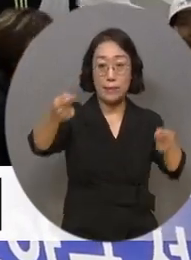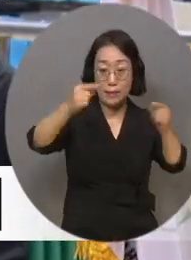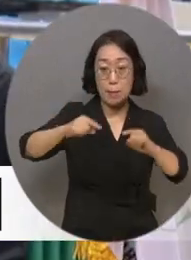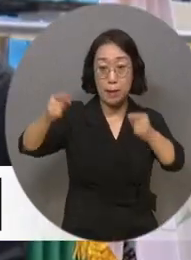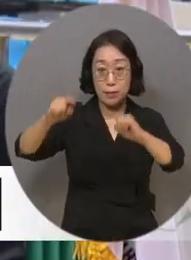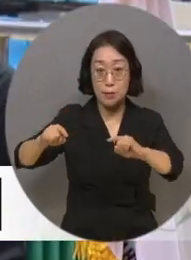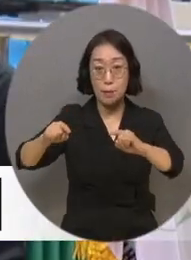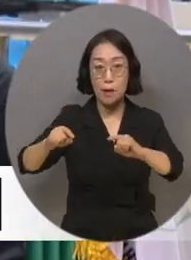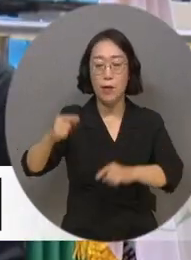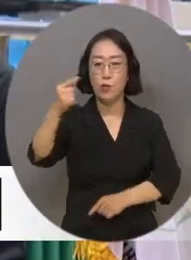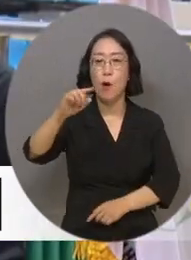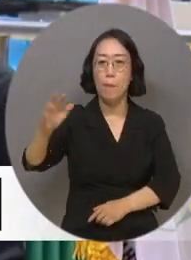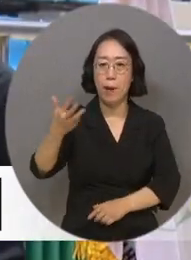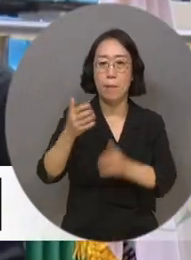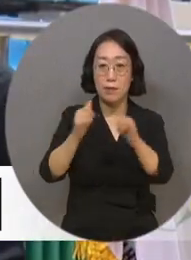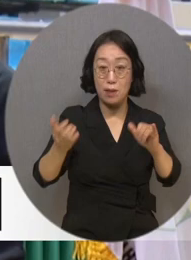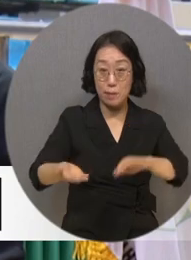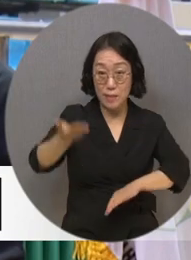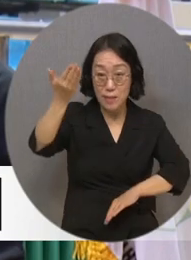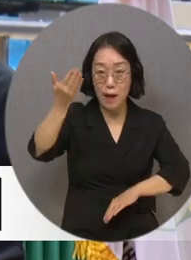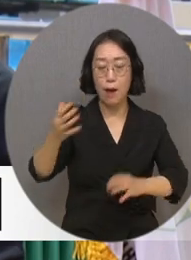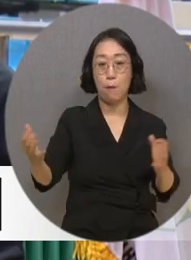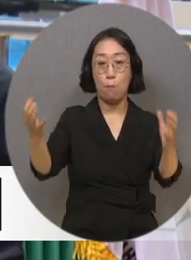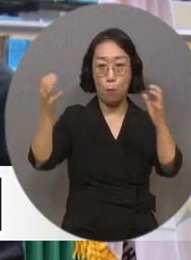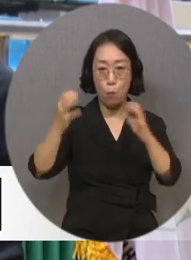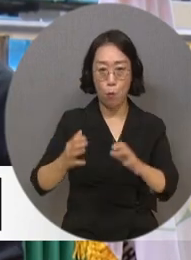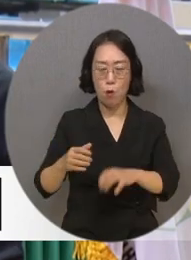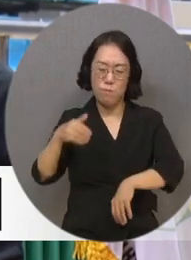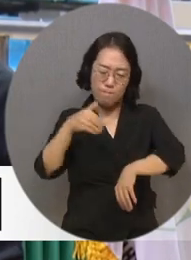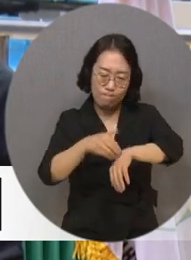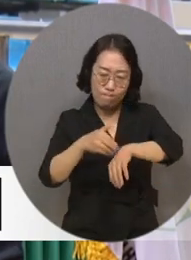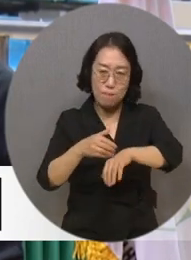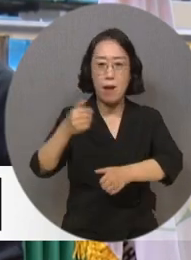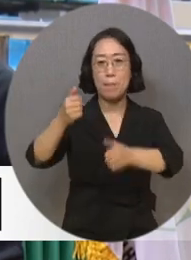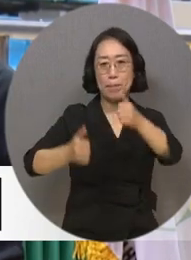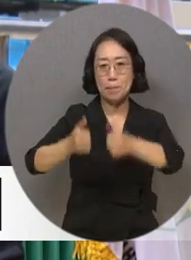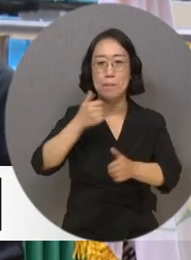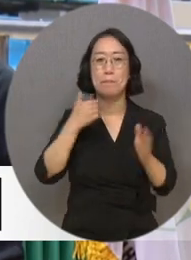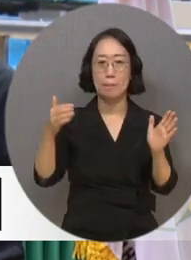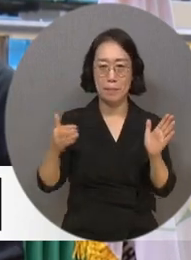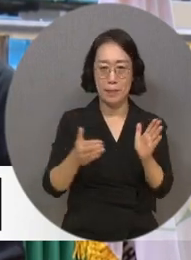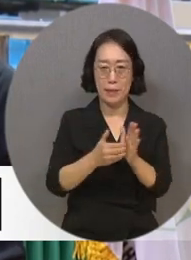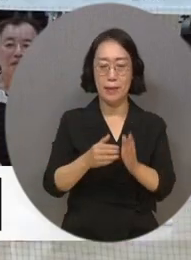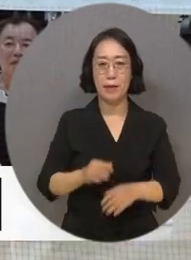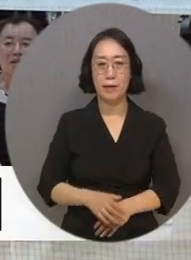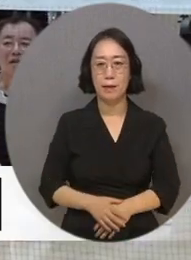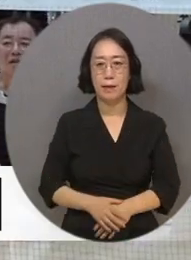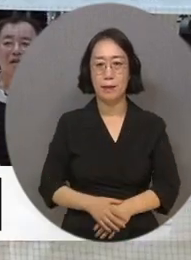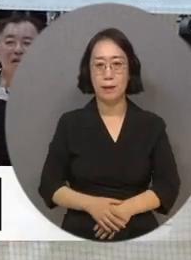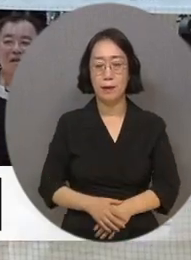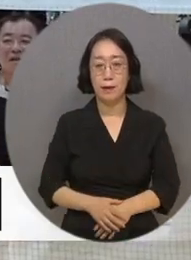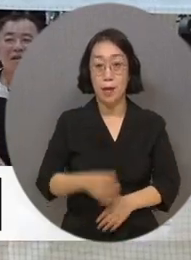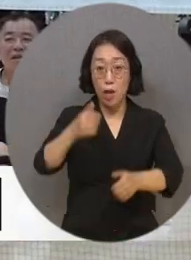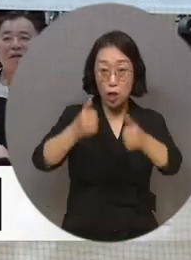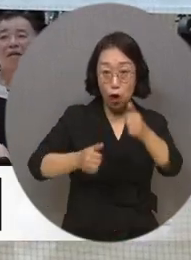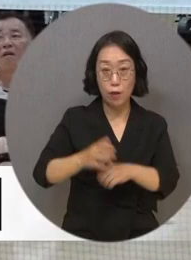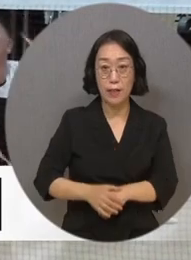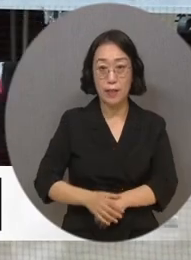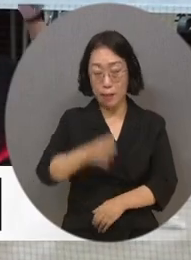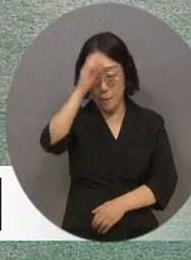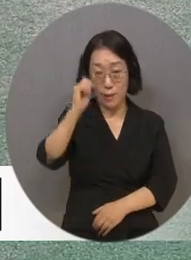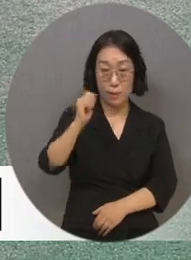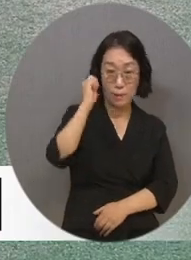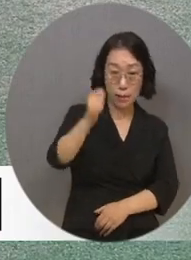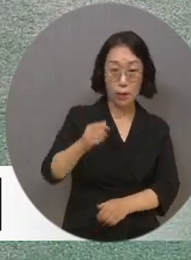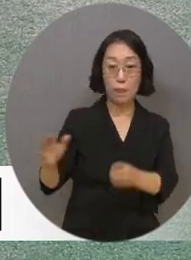참가해 우렁찬 응원 속에 그동안 갈고 닦은 기량을 겨뤘습니다. 경기는 배드민턴,